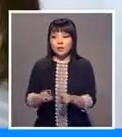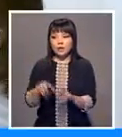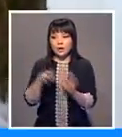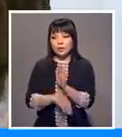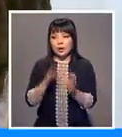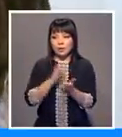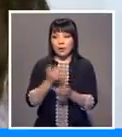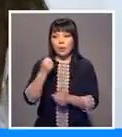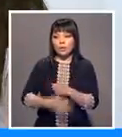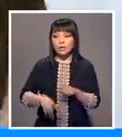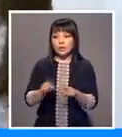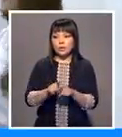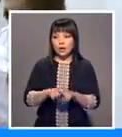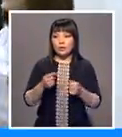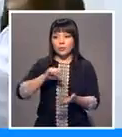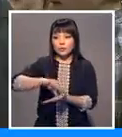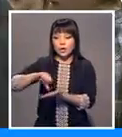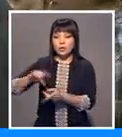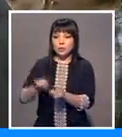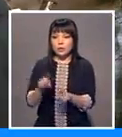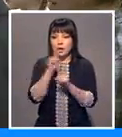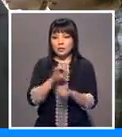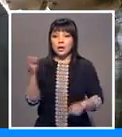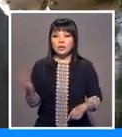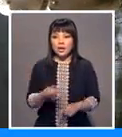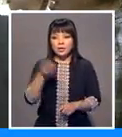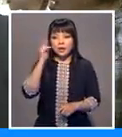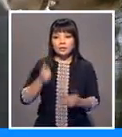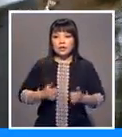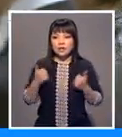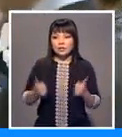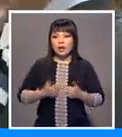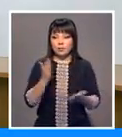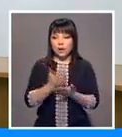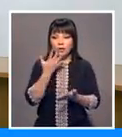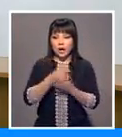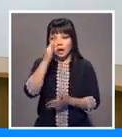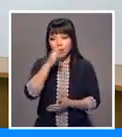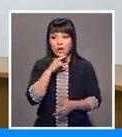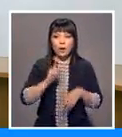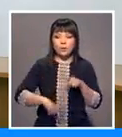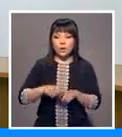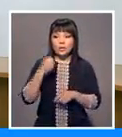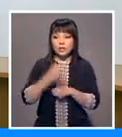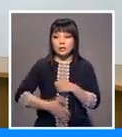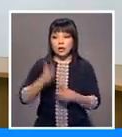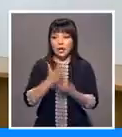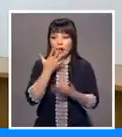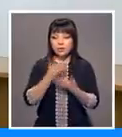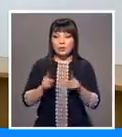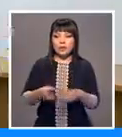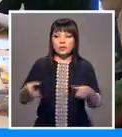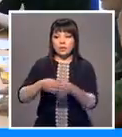бар. Орталық мүшелері ұрпақтар сабақтастығына ерекше көңіл бөлген жөн деген пікірде. Қазақстан ортақ отанымыз, сондықтан оның